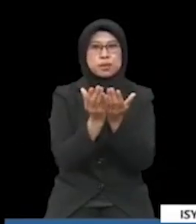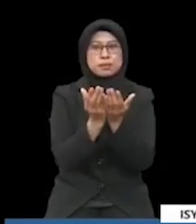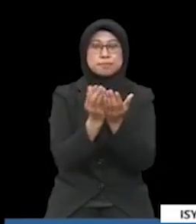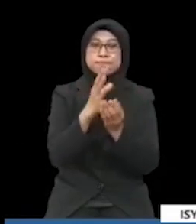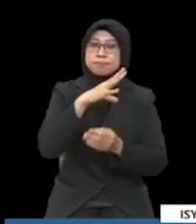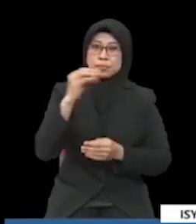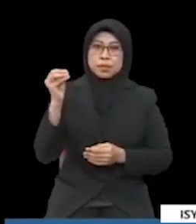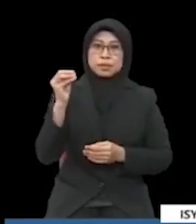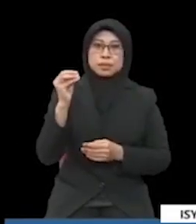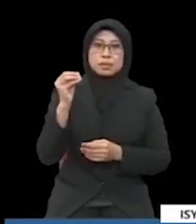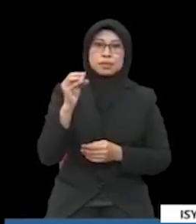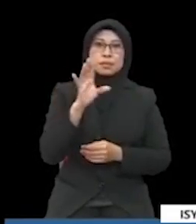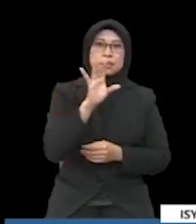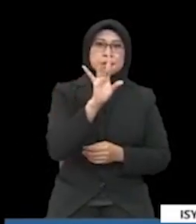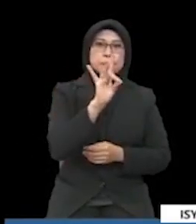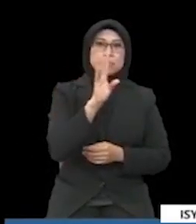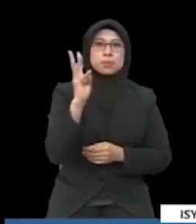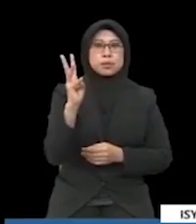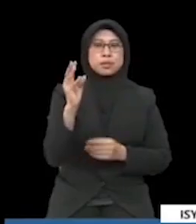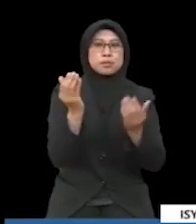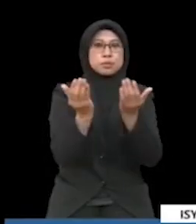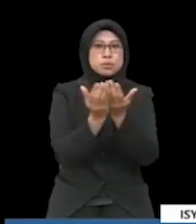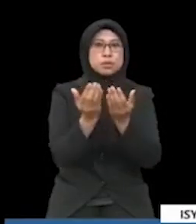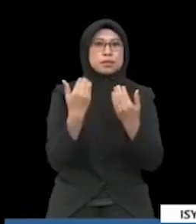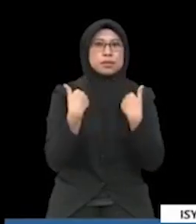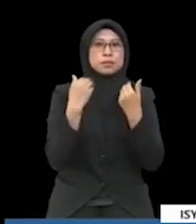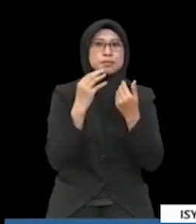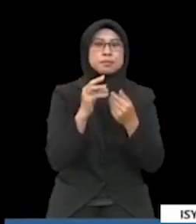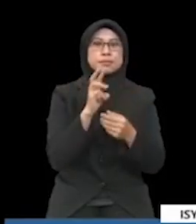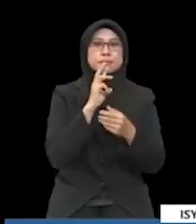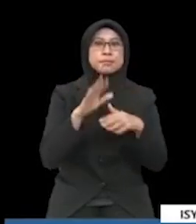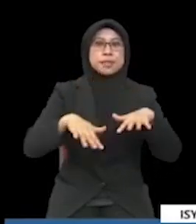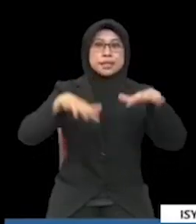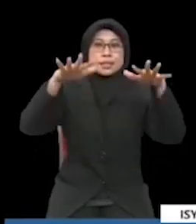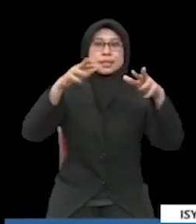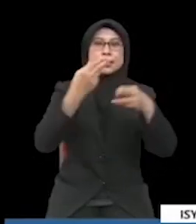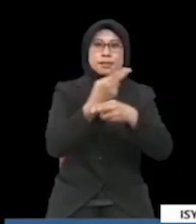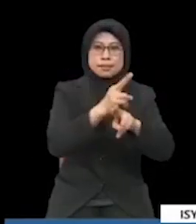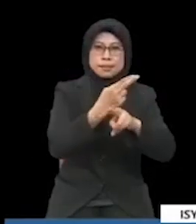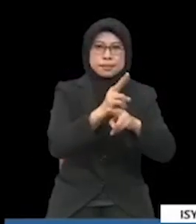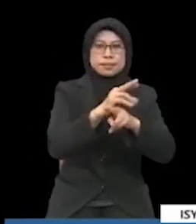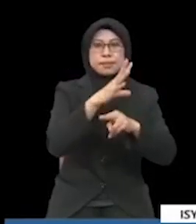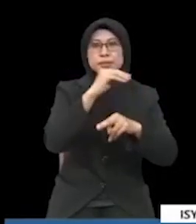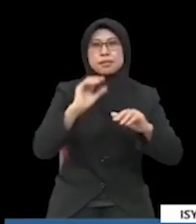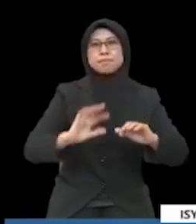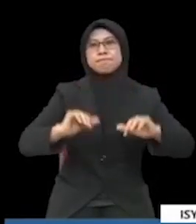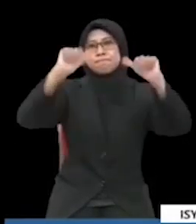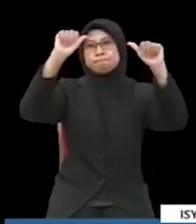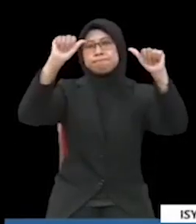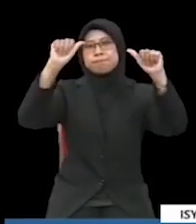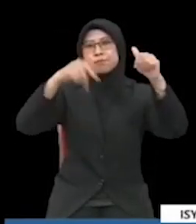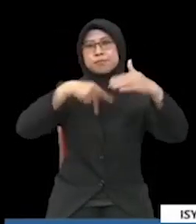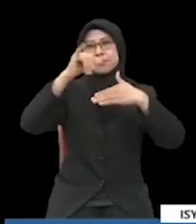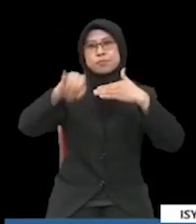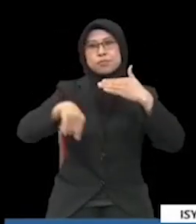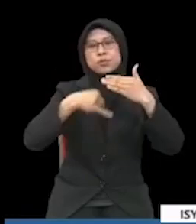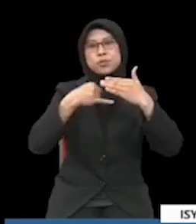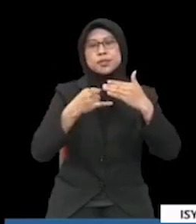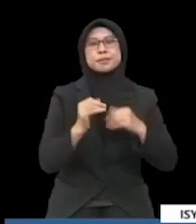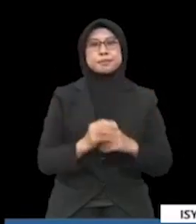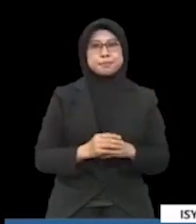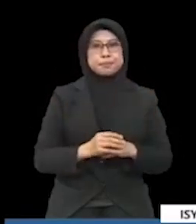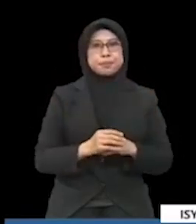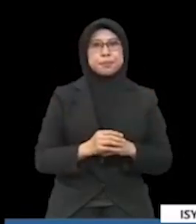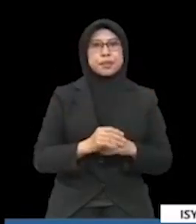Selain itu sebanyak 86 Bos sekolah yang menghadapi masalah banjir telah diselenggarakan dan di naik taraf dibawa projects